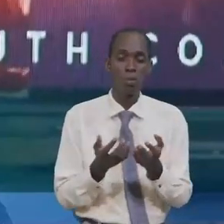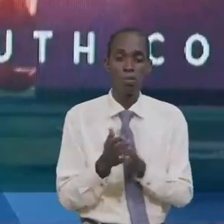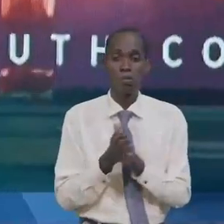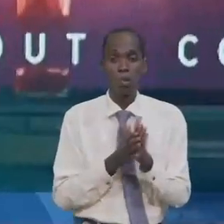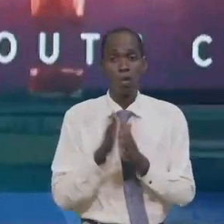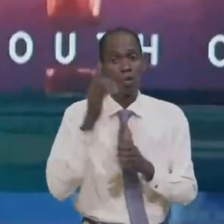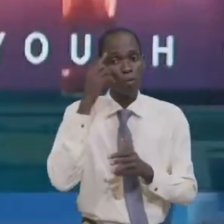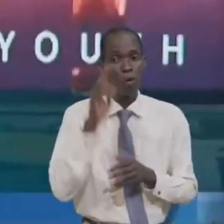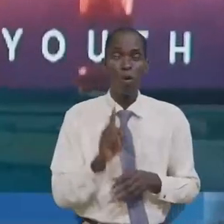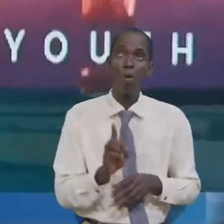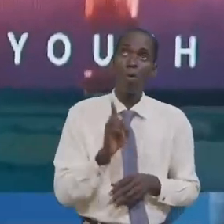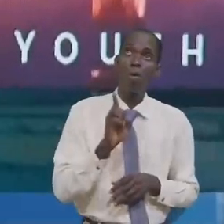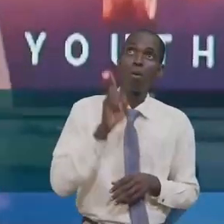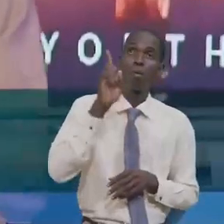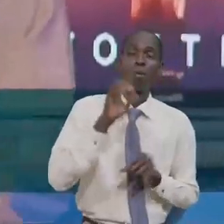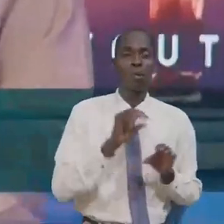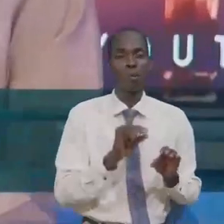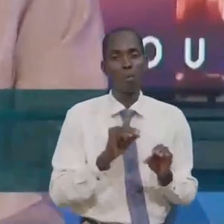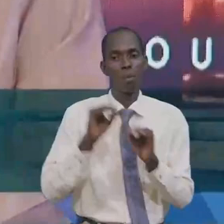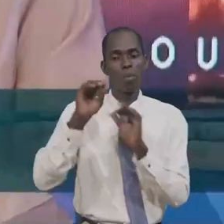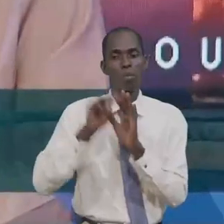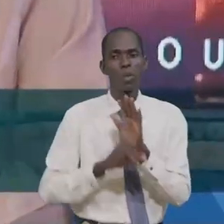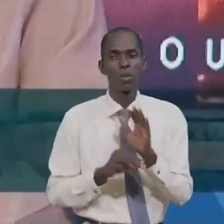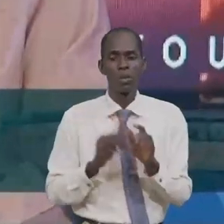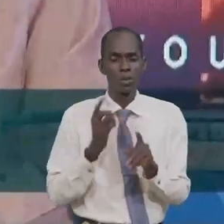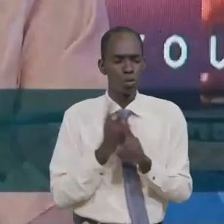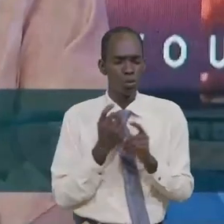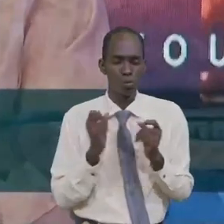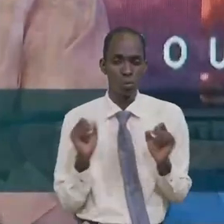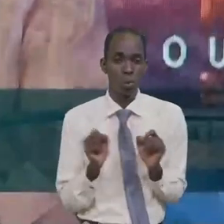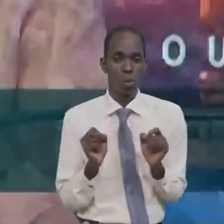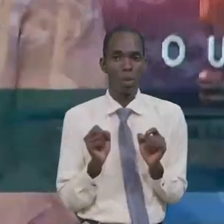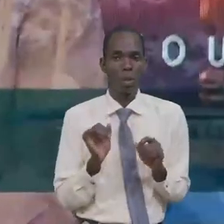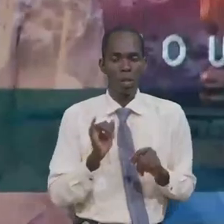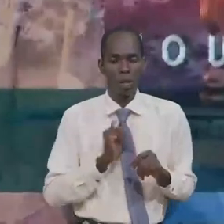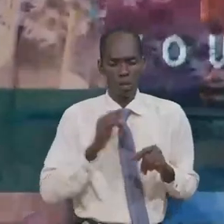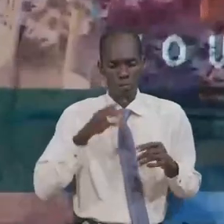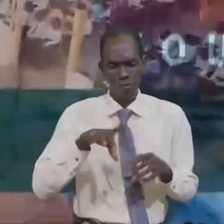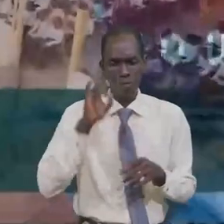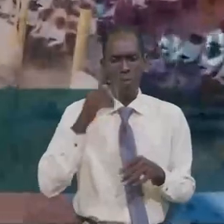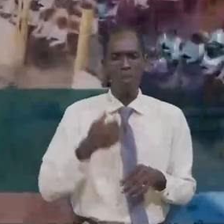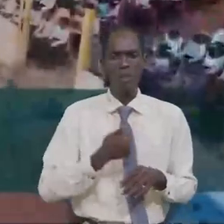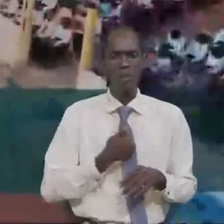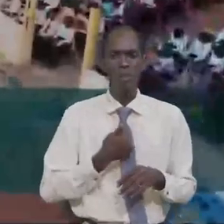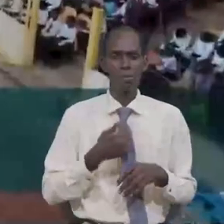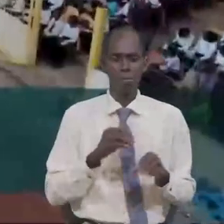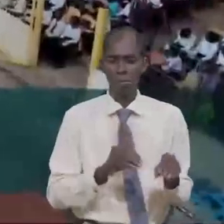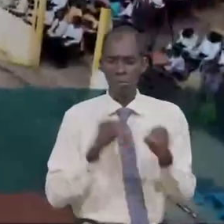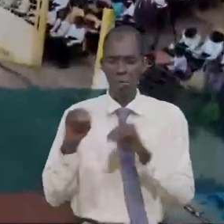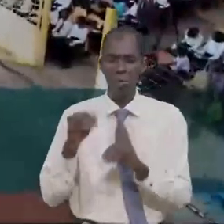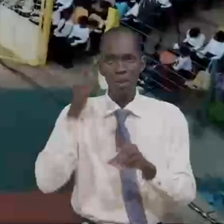d'un coup je me suis retrouvé en train d'avoir des objectifs mais fixant des objectifs levant la tête ayant la vision